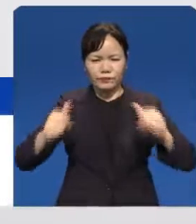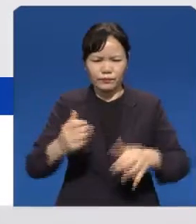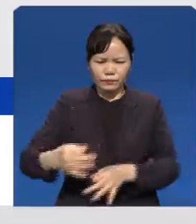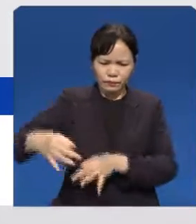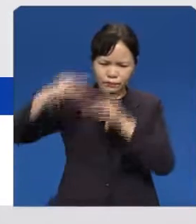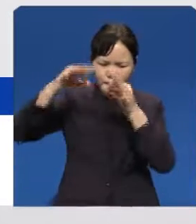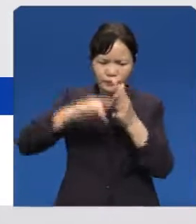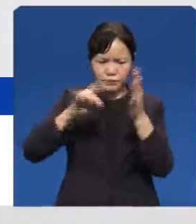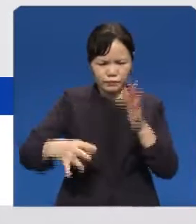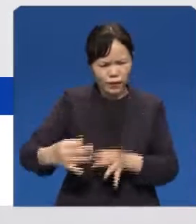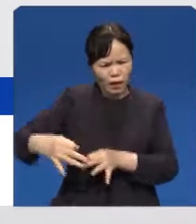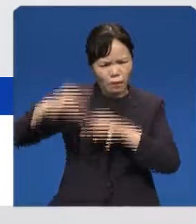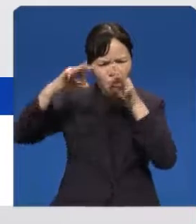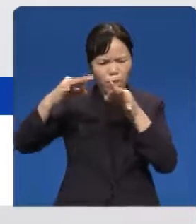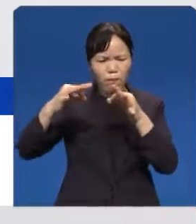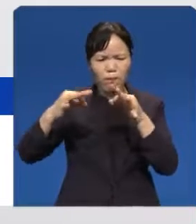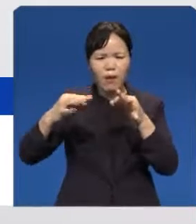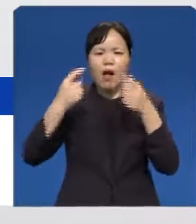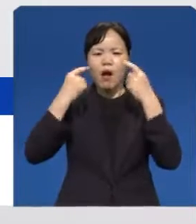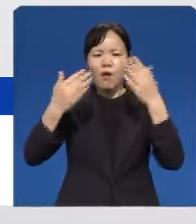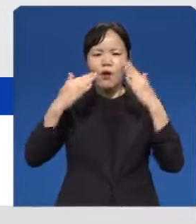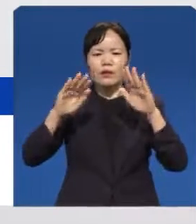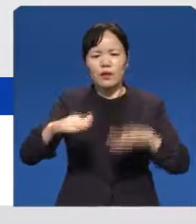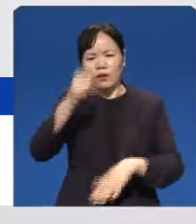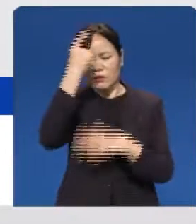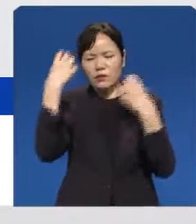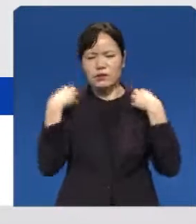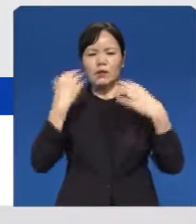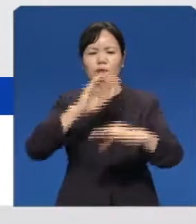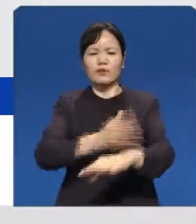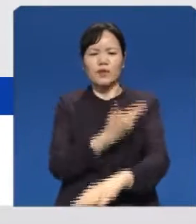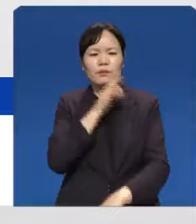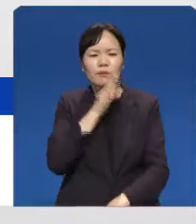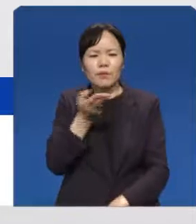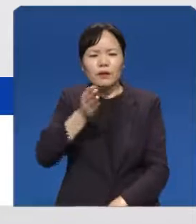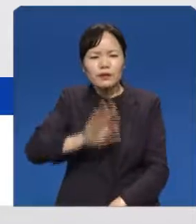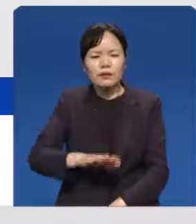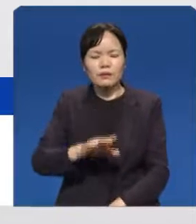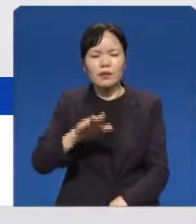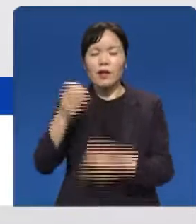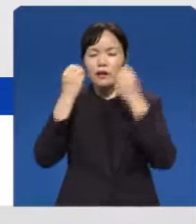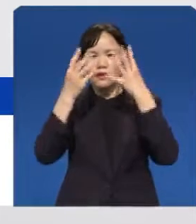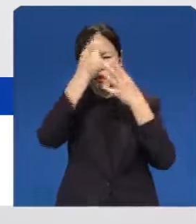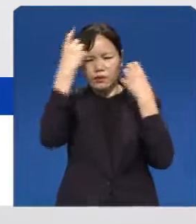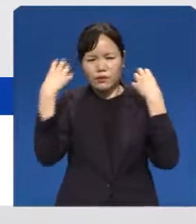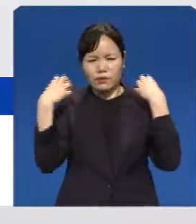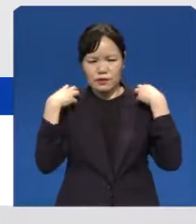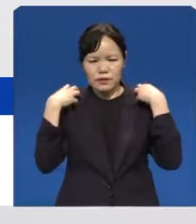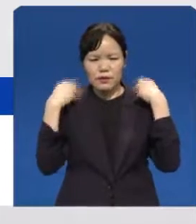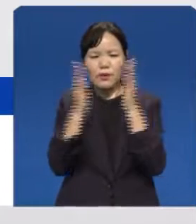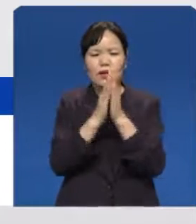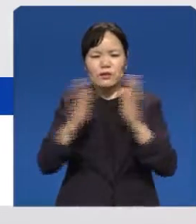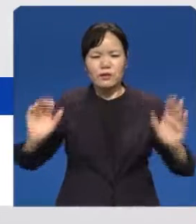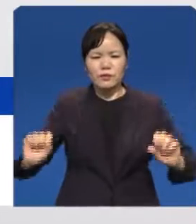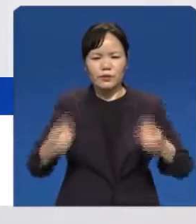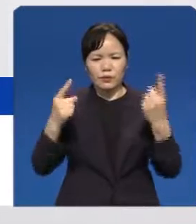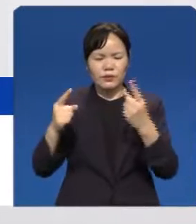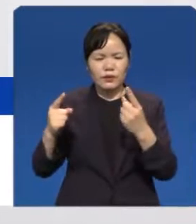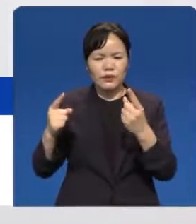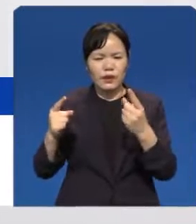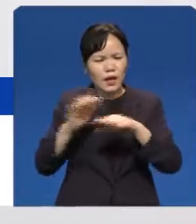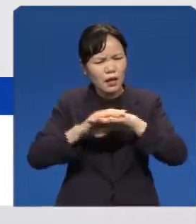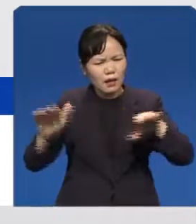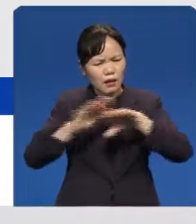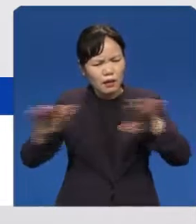폭등과 세금 폭탄은 명백히 현 정부의 잘못이지만 그것을 새 정부가